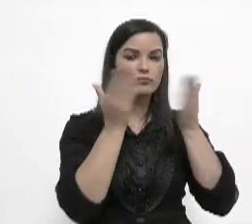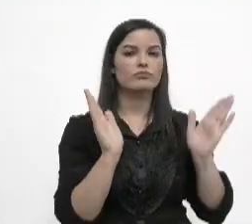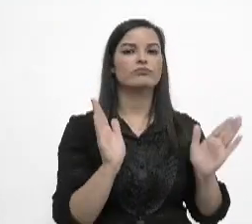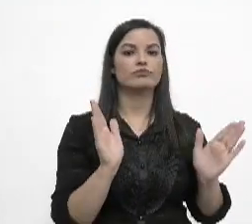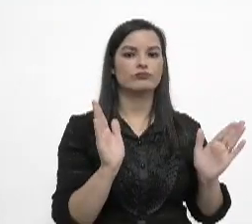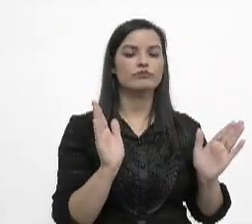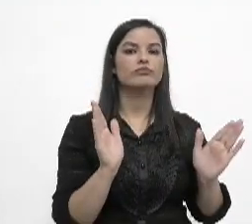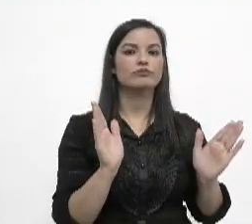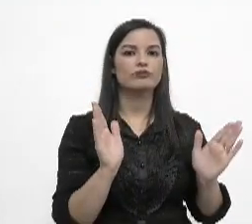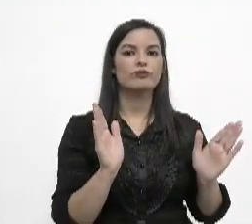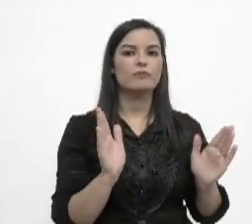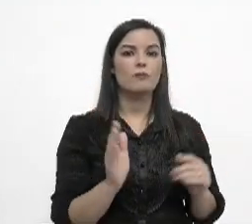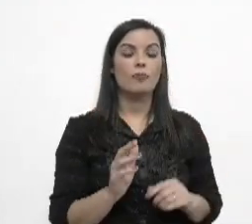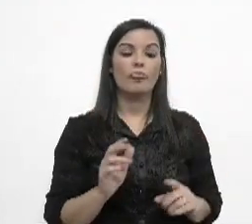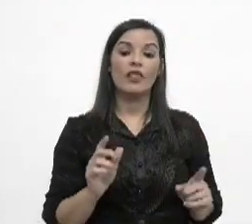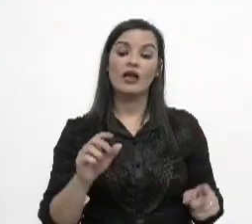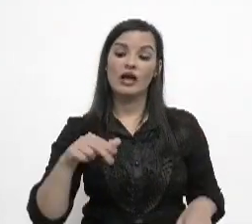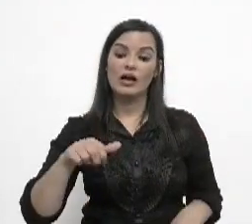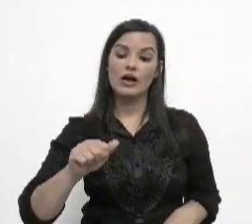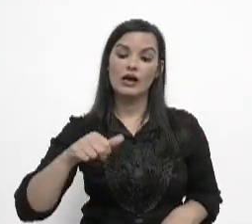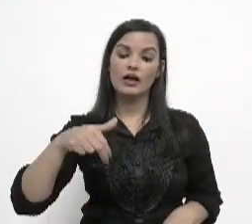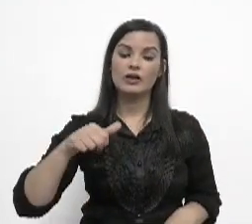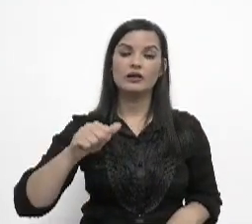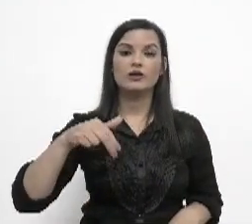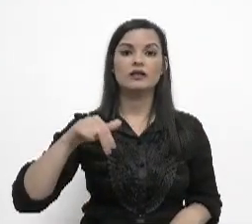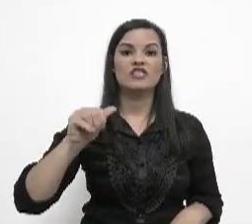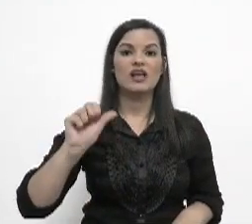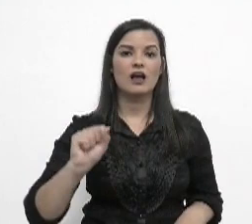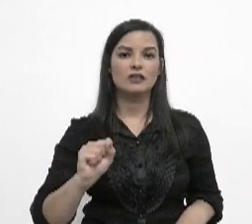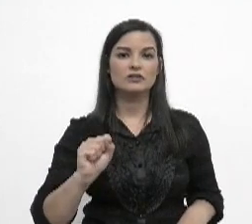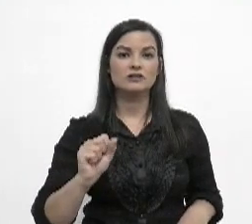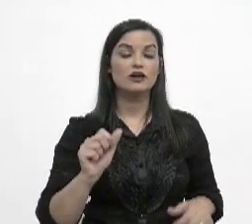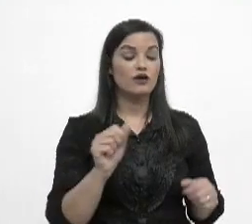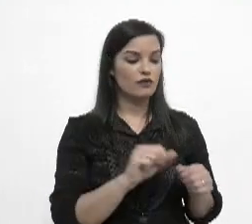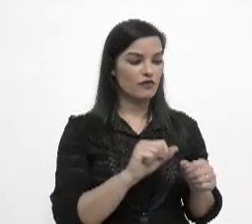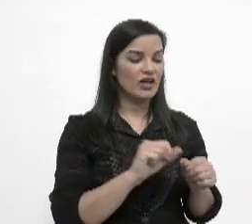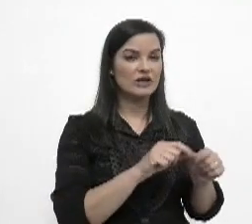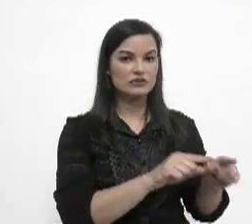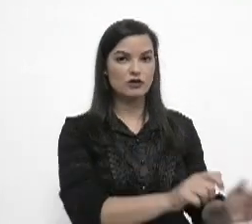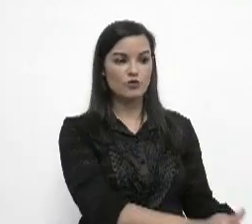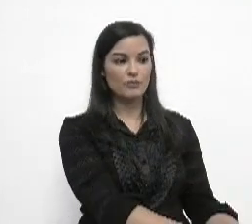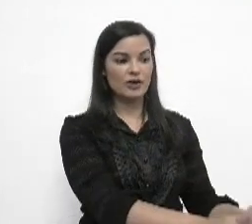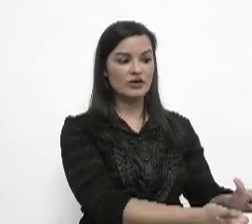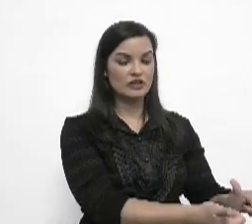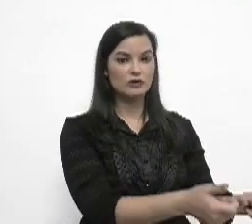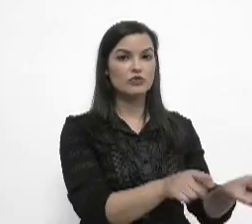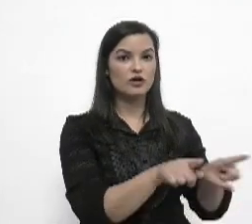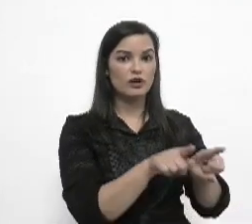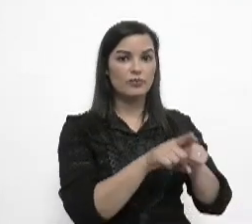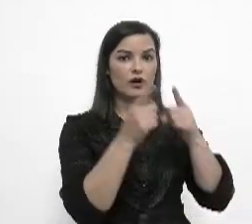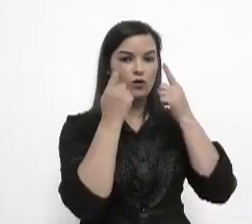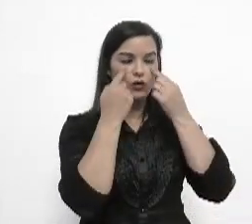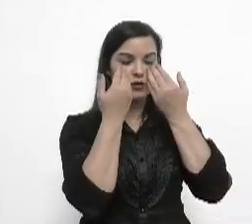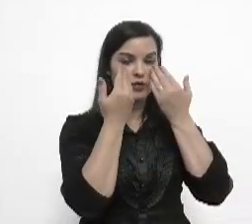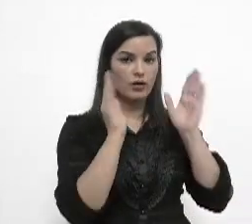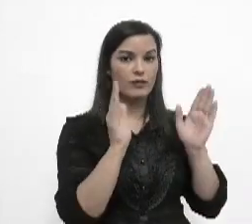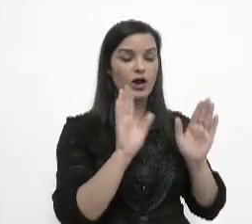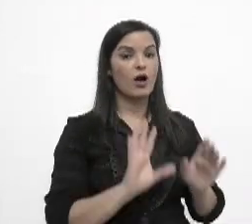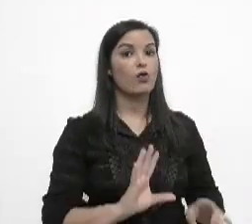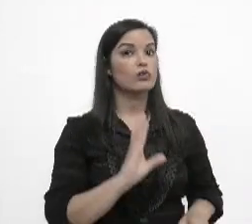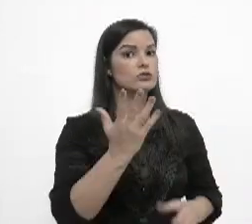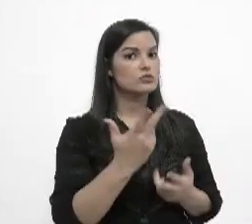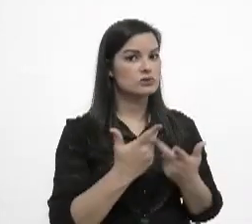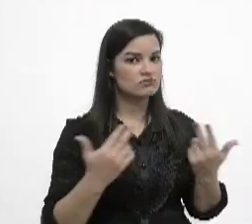o processo de levar o batismo e também abrir os olhos de Saulo, acontece um fato interessante, importante. 성령이